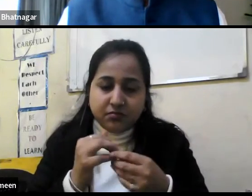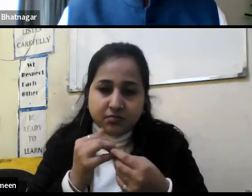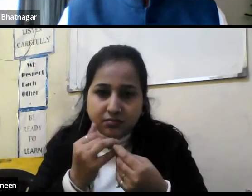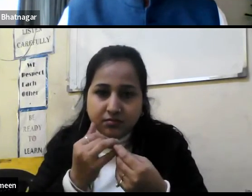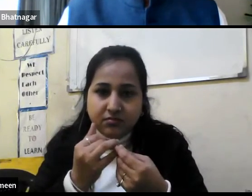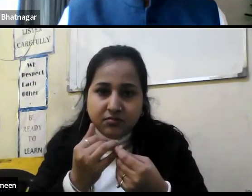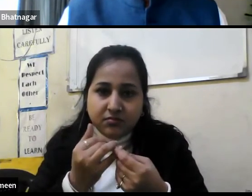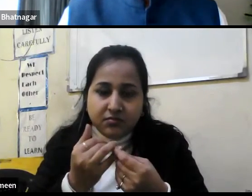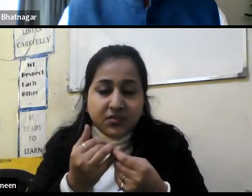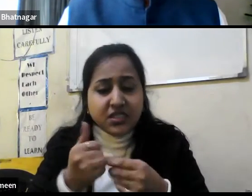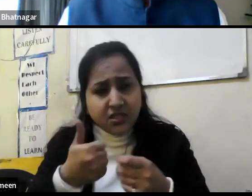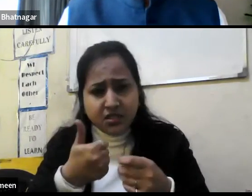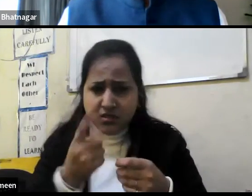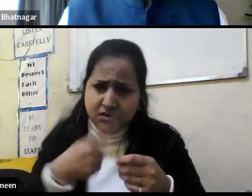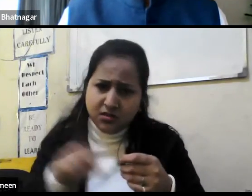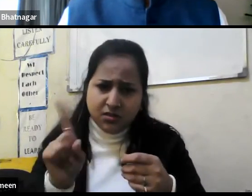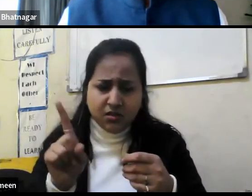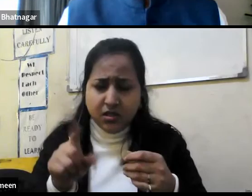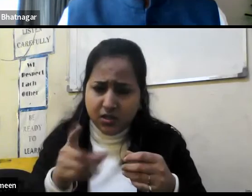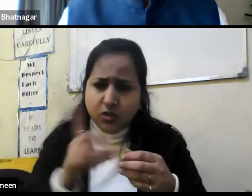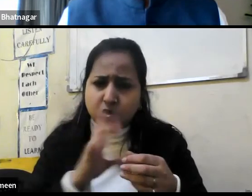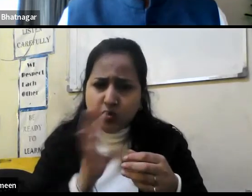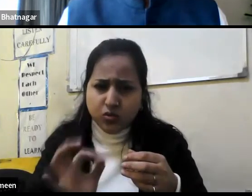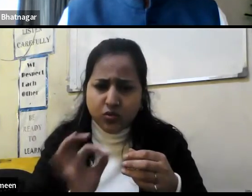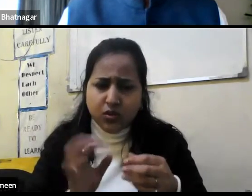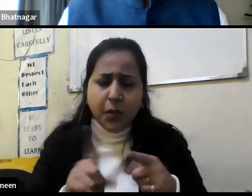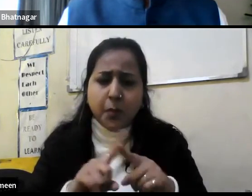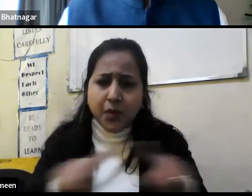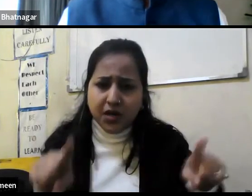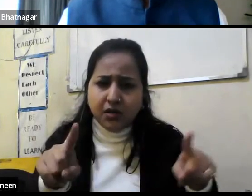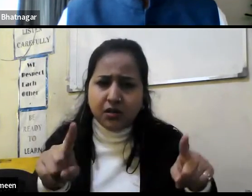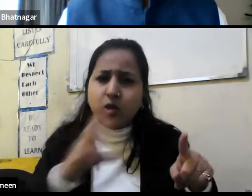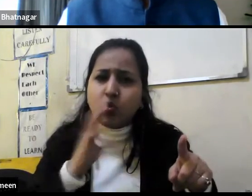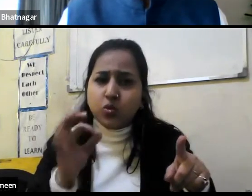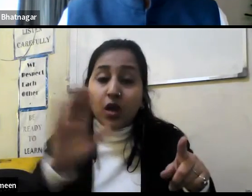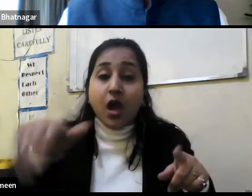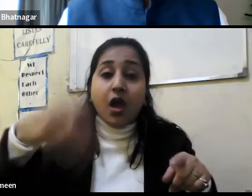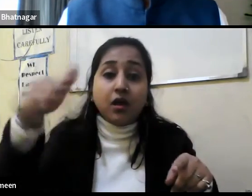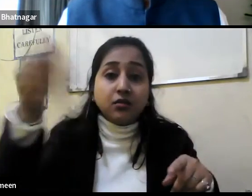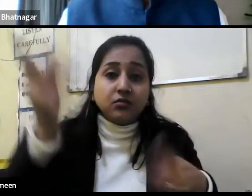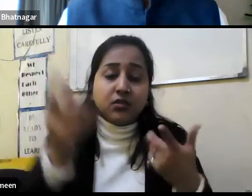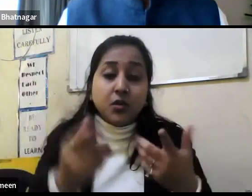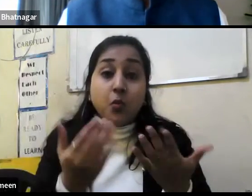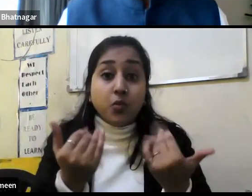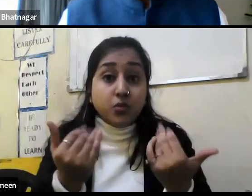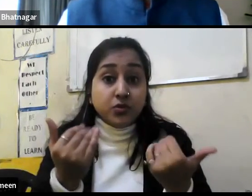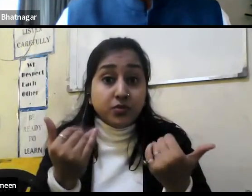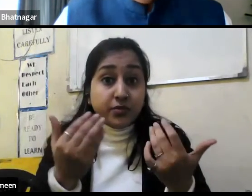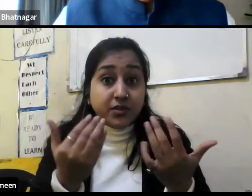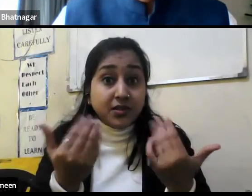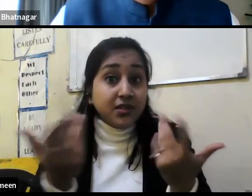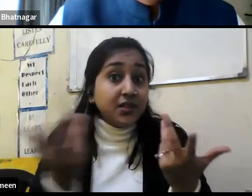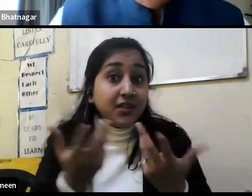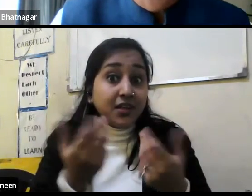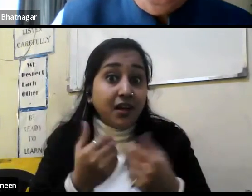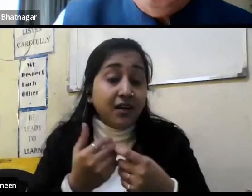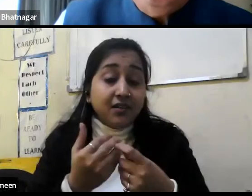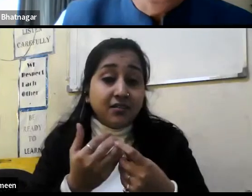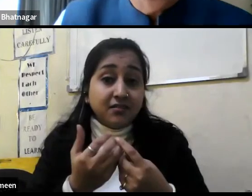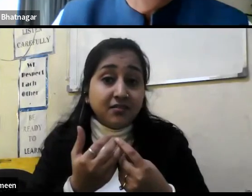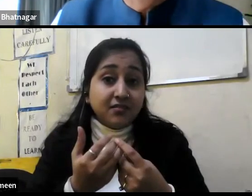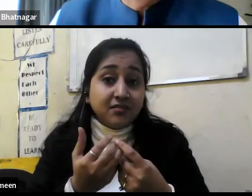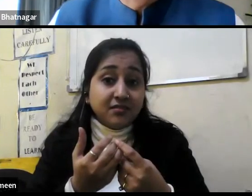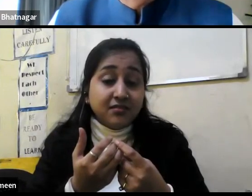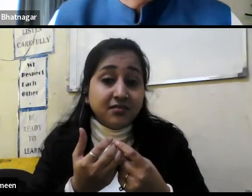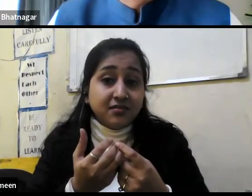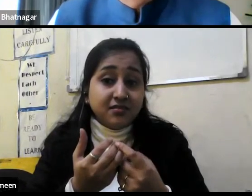तो वो सही है, वो रियलिटी है, बट रियलिटी के आगे जाना, पॉसिबिलिटी वाली दुनिया में, कि वो ठीक है, चलो